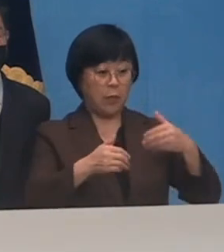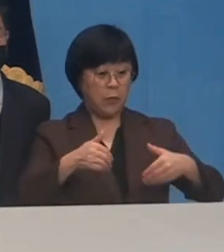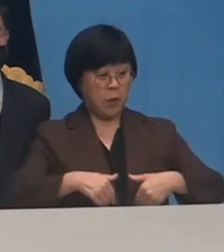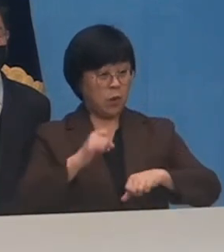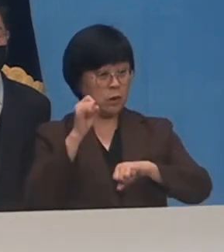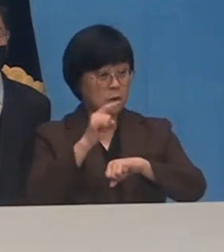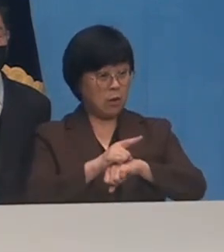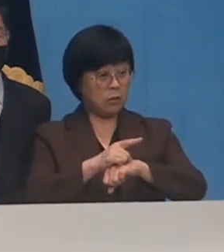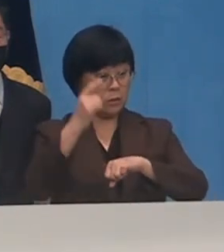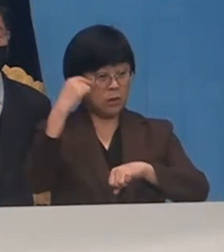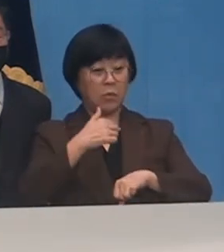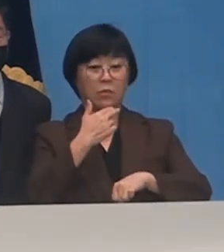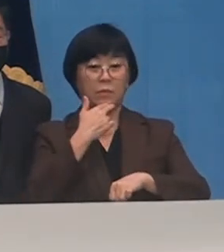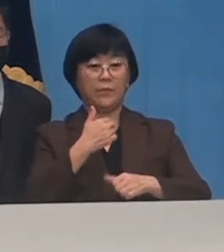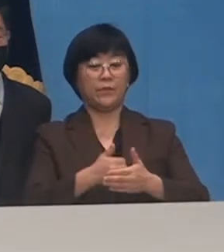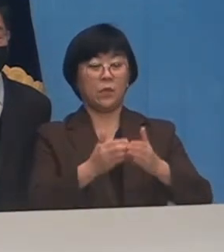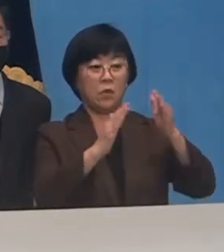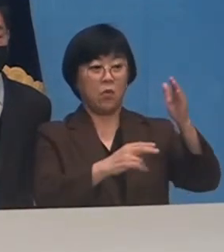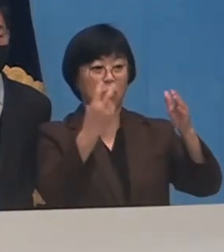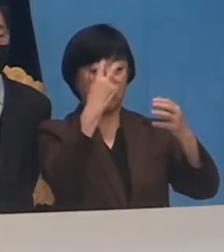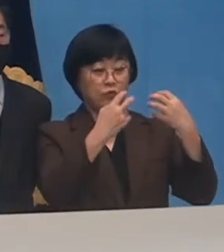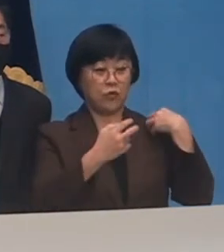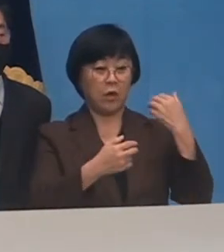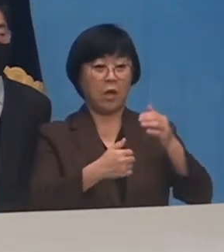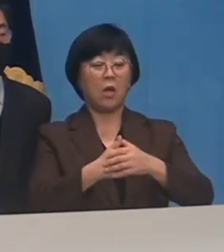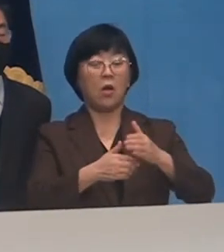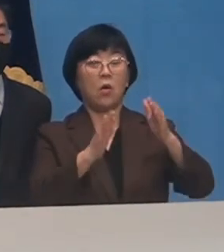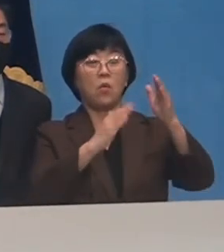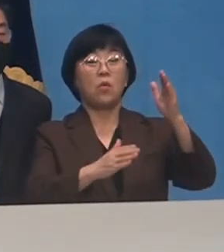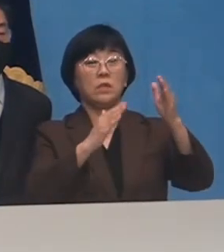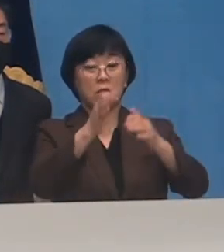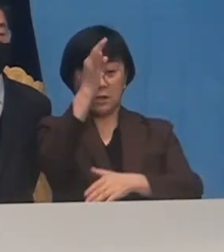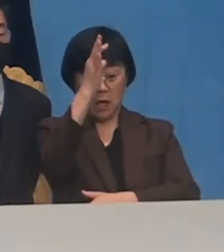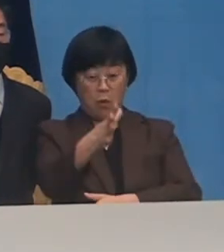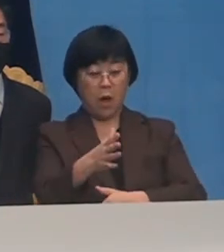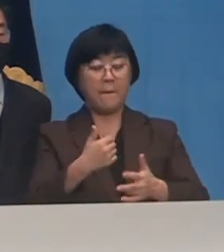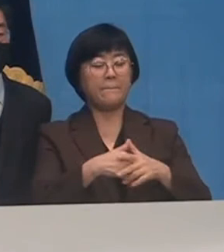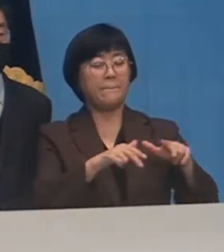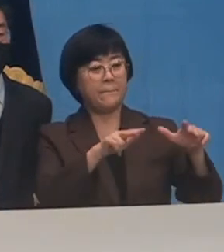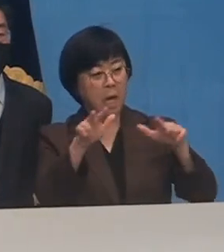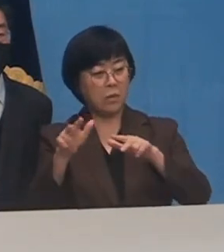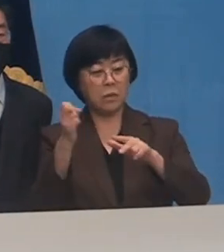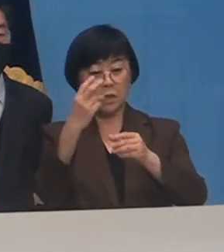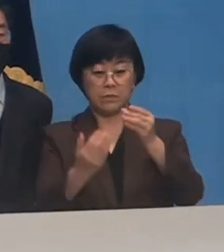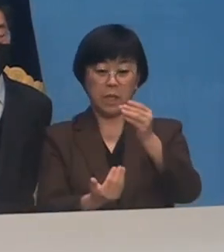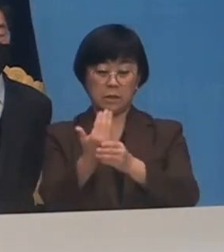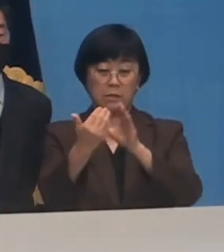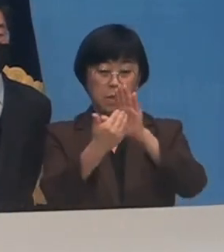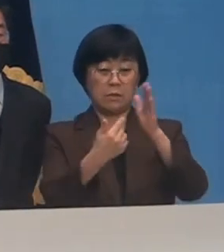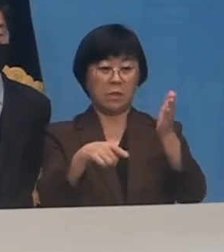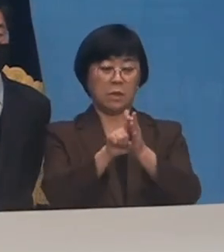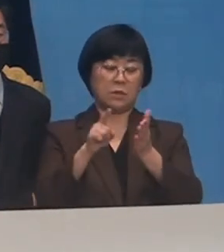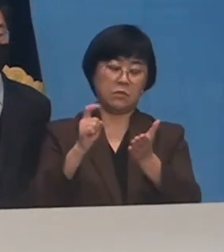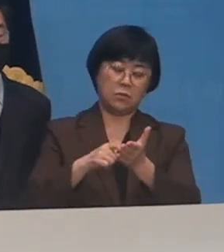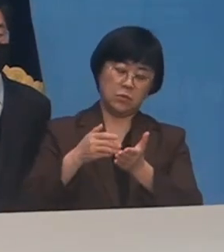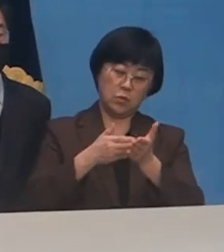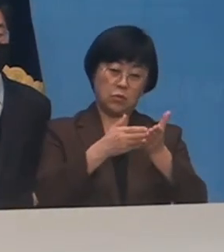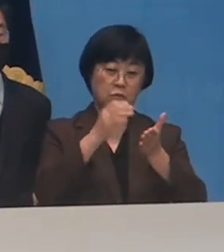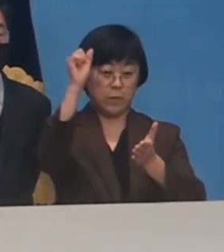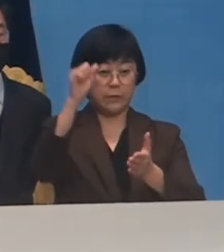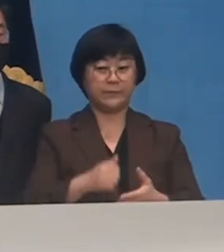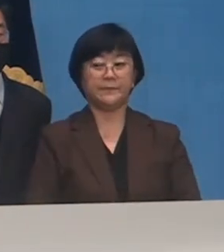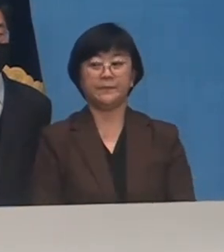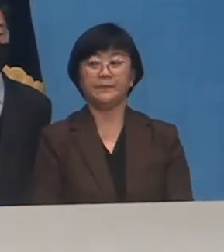전혀 느끼지 못한다. 공수처의 공식적인 사과와 즉각적인 재발 방지 대책을 강력히 촉구합니다.